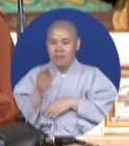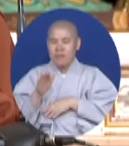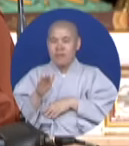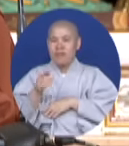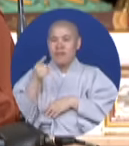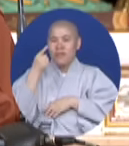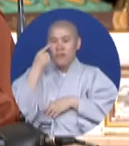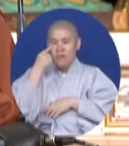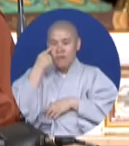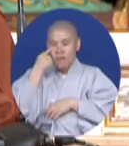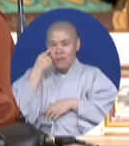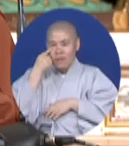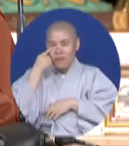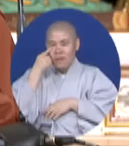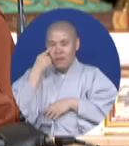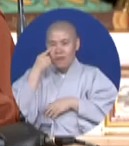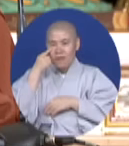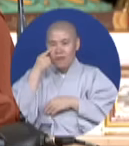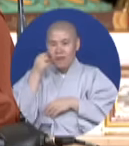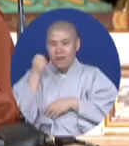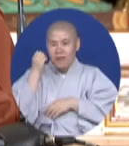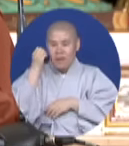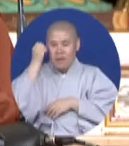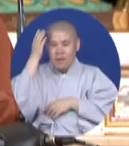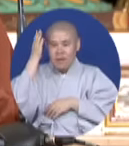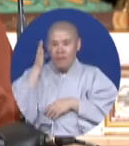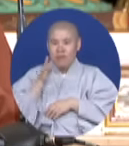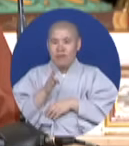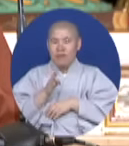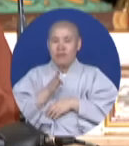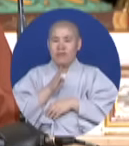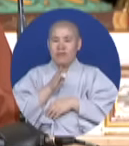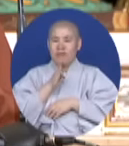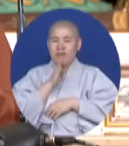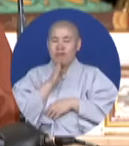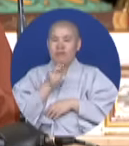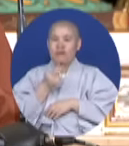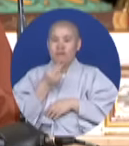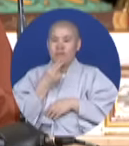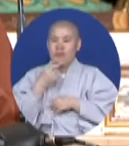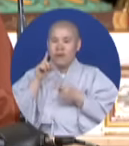눈을 잃어버린 사실이 없구나 이걸 알게 돼요.